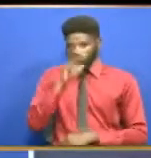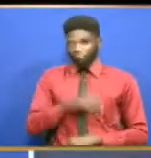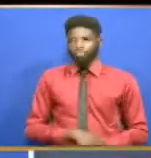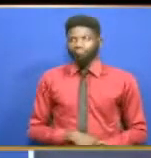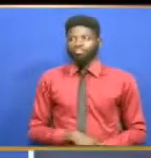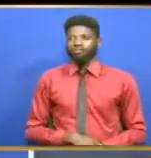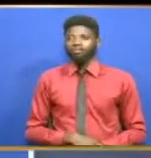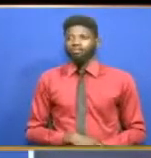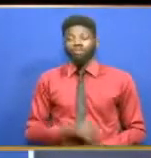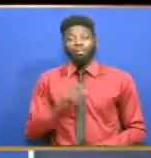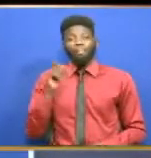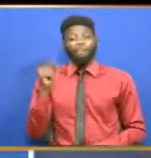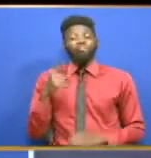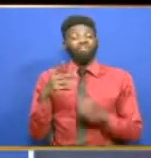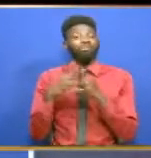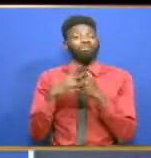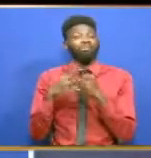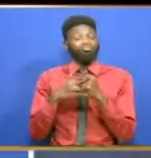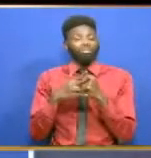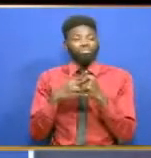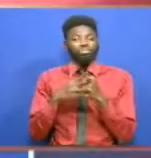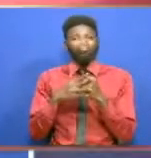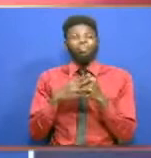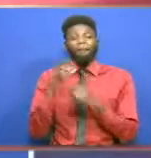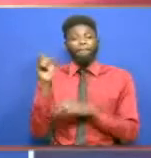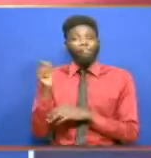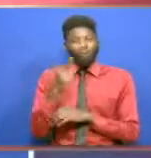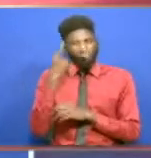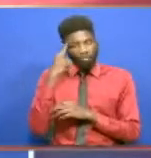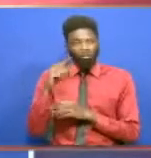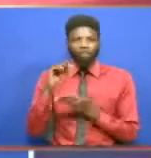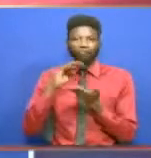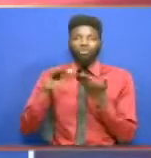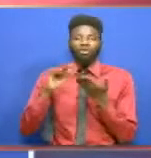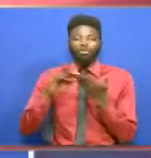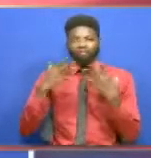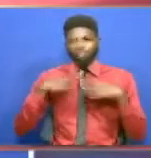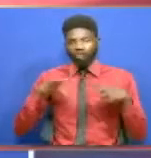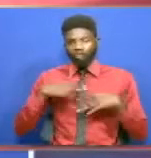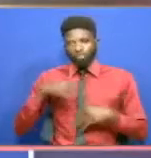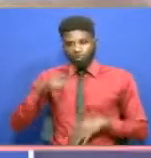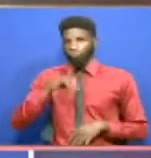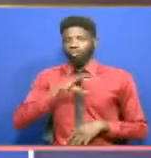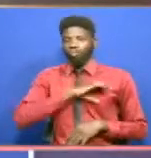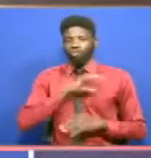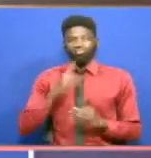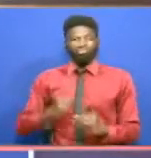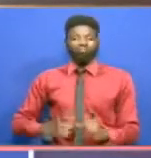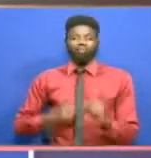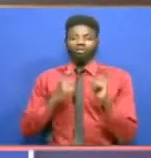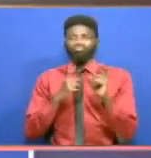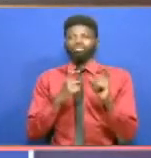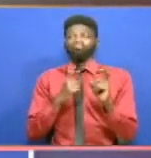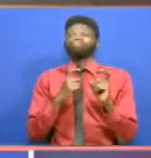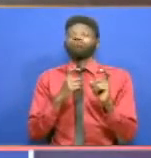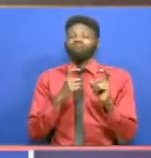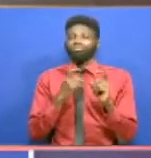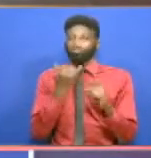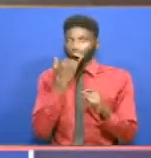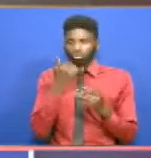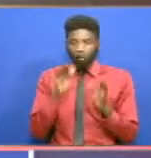Mwezi wa Septemba ni mwezi wa msamaha kwa wale wanaomiliki silaha kinyume cha sheria kwenye mataifa wanachama wa Muungano wa